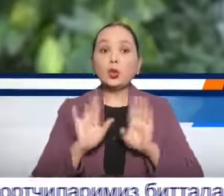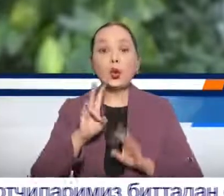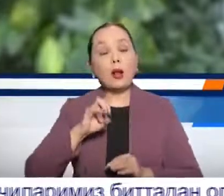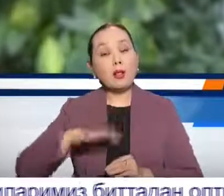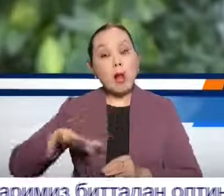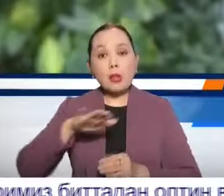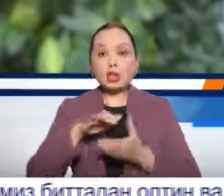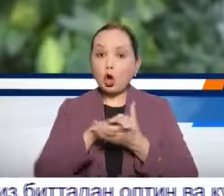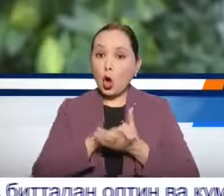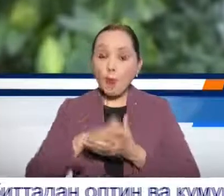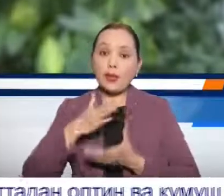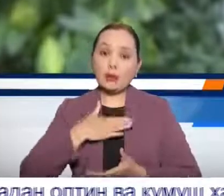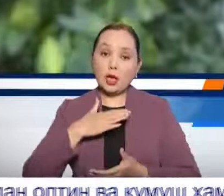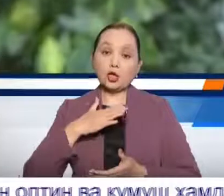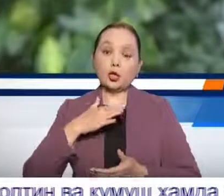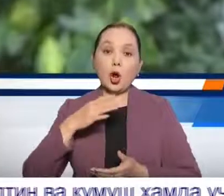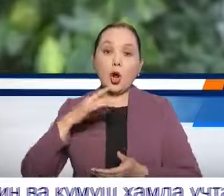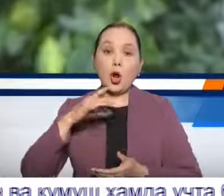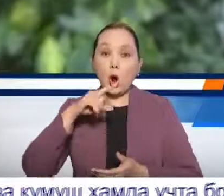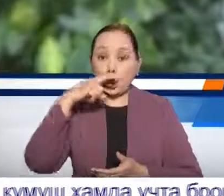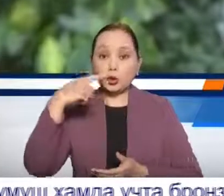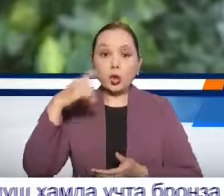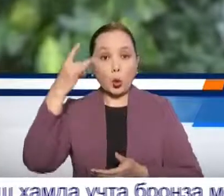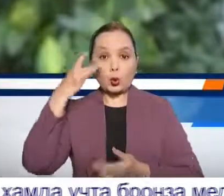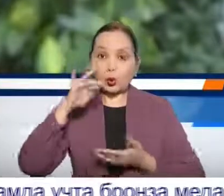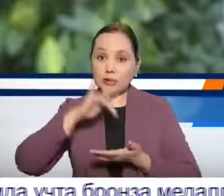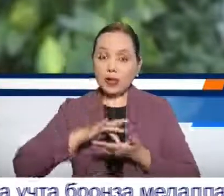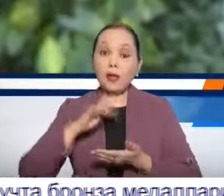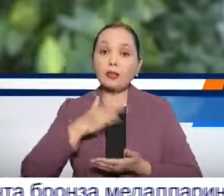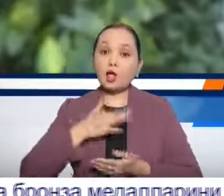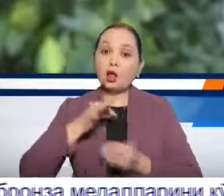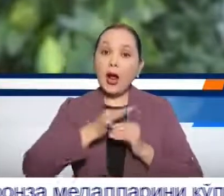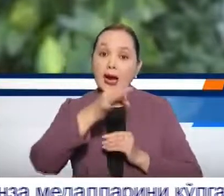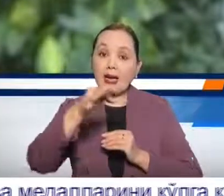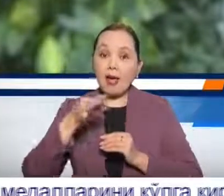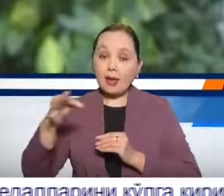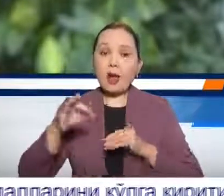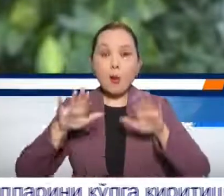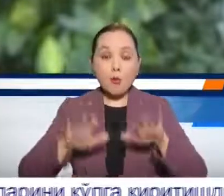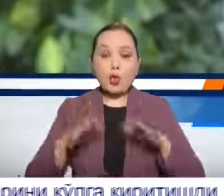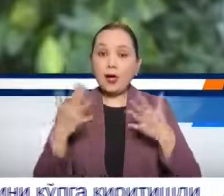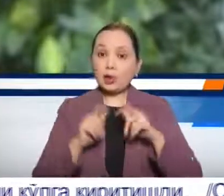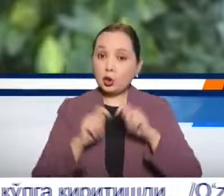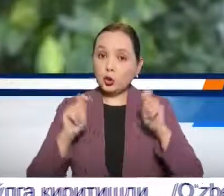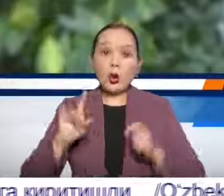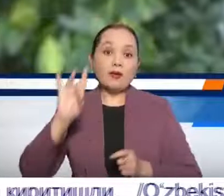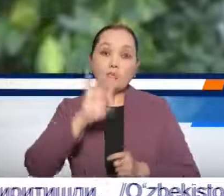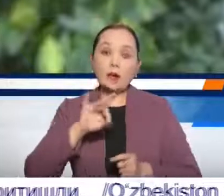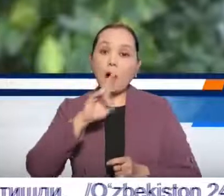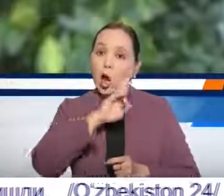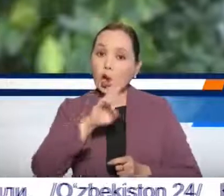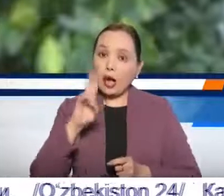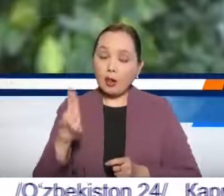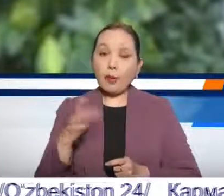площадках комитета нашего Русского культурного центра, но и в наших региональных подразделениях, которые созданы в Республике